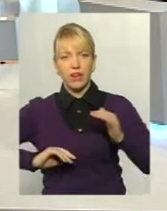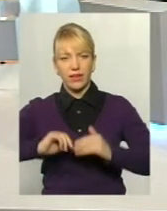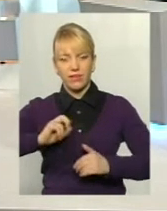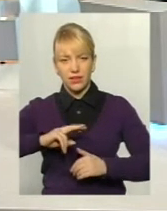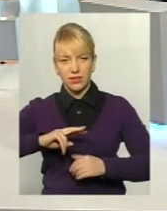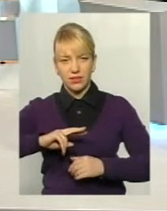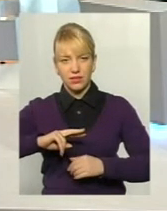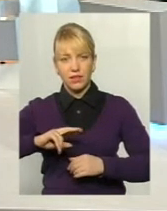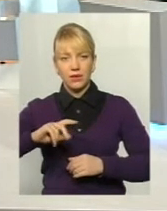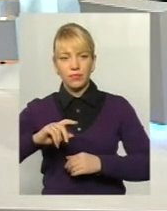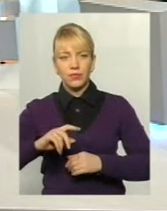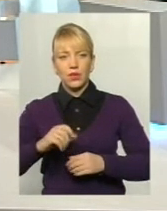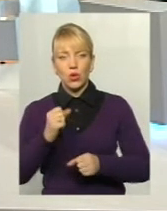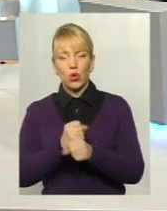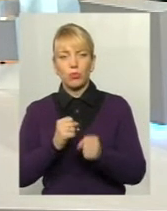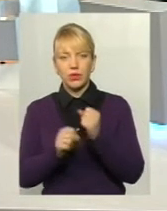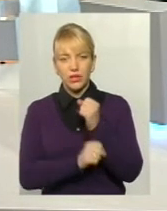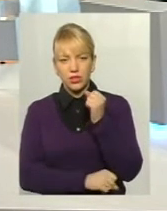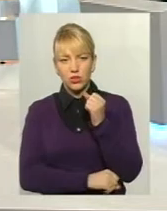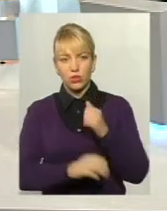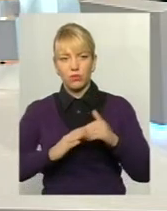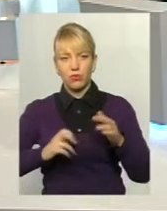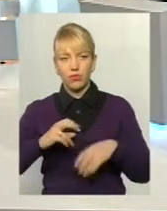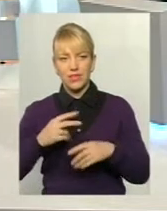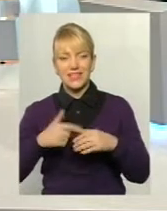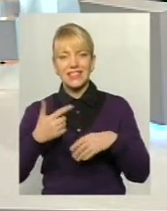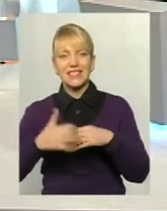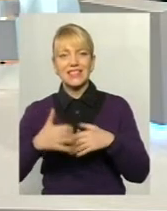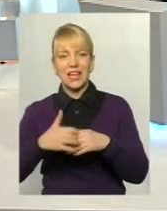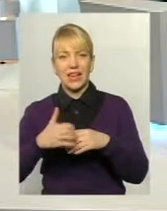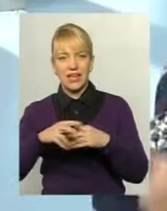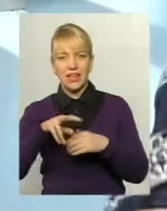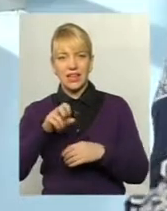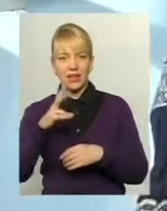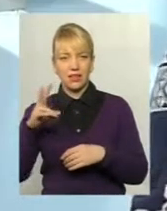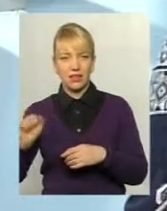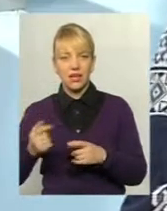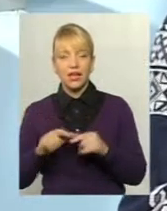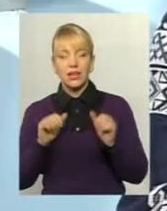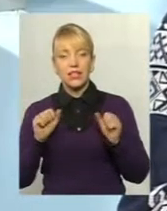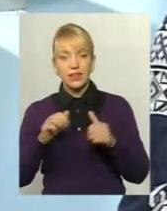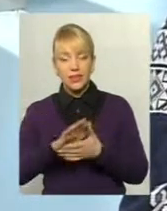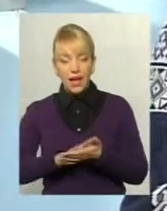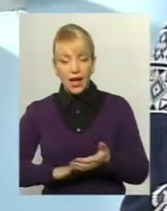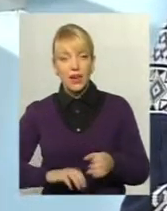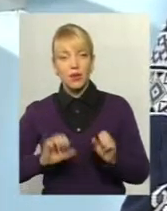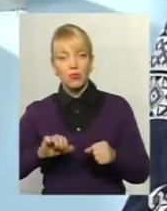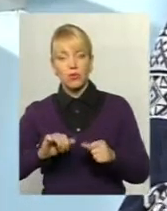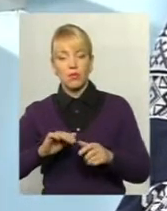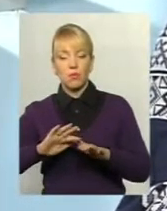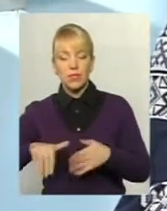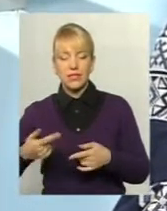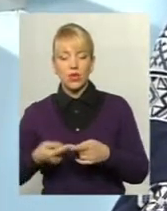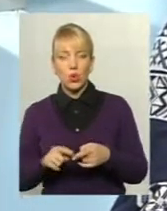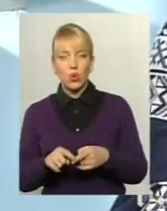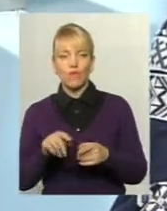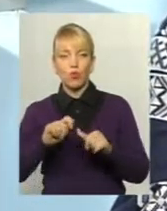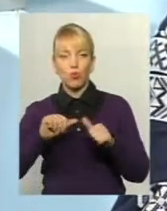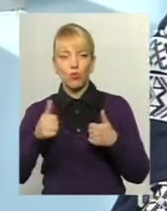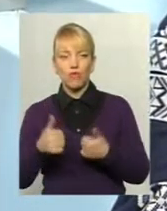фахівець робітничої професії агроном. Середньої ланки. І далі, можливо, дійсно, уже після того, після